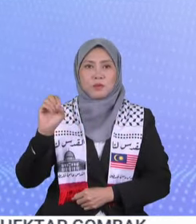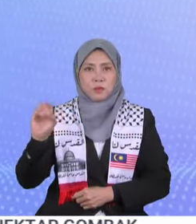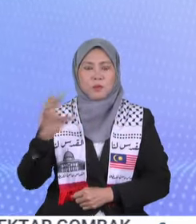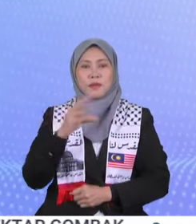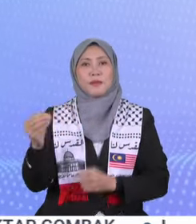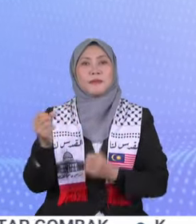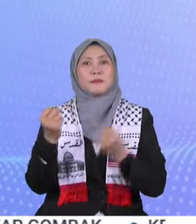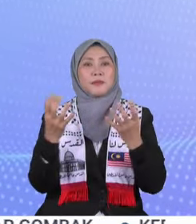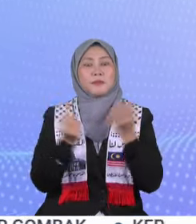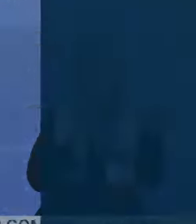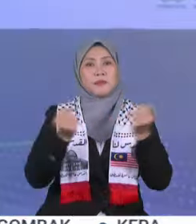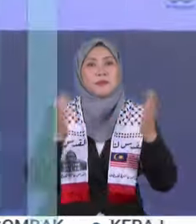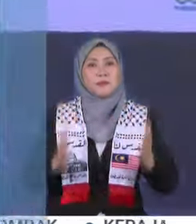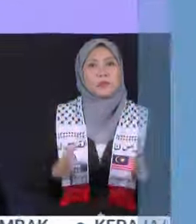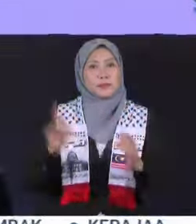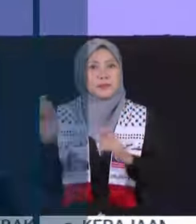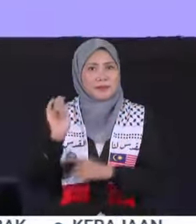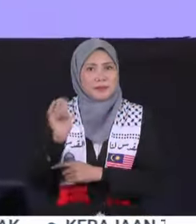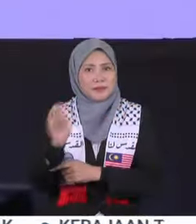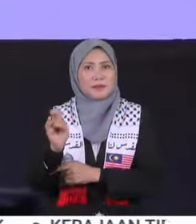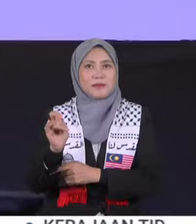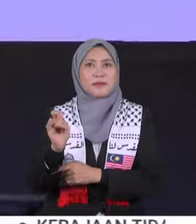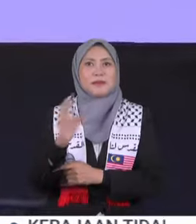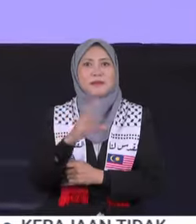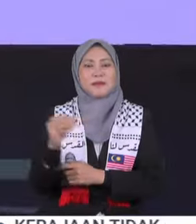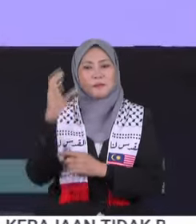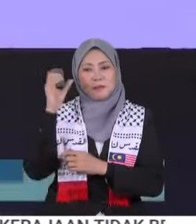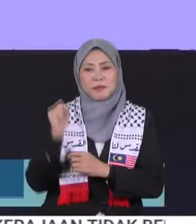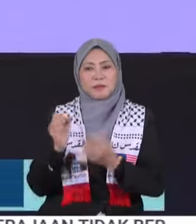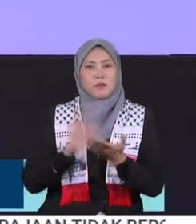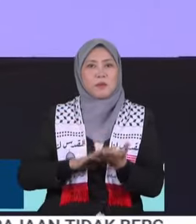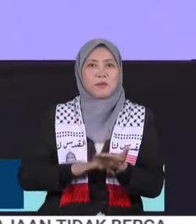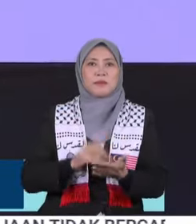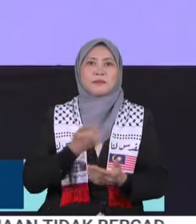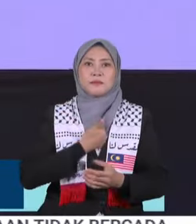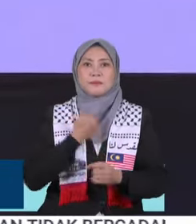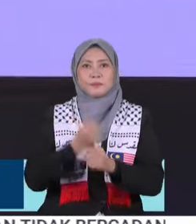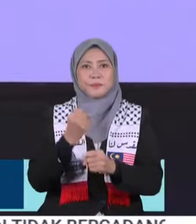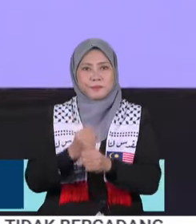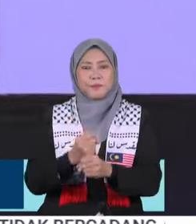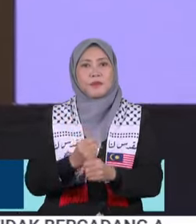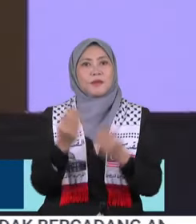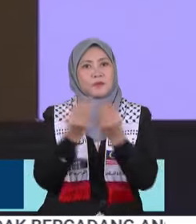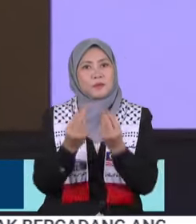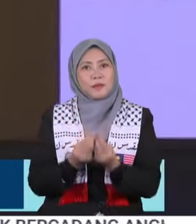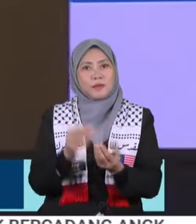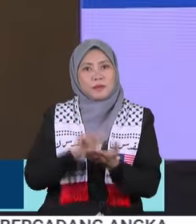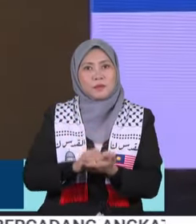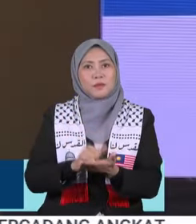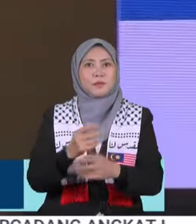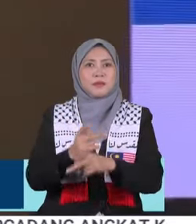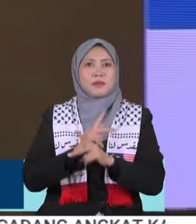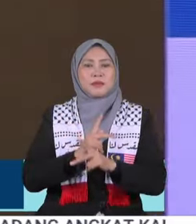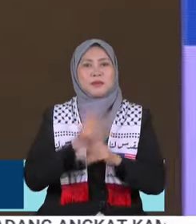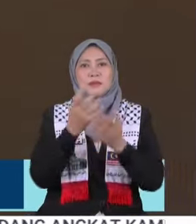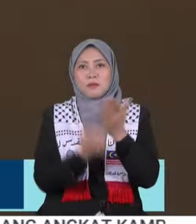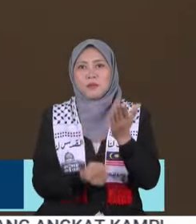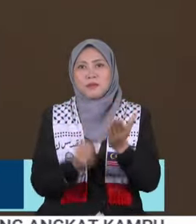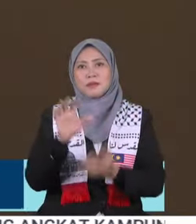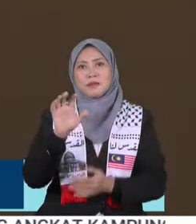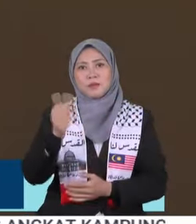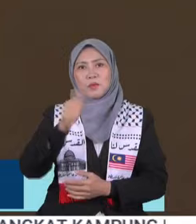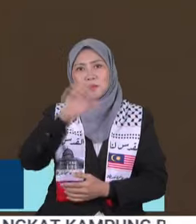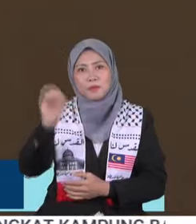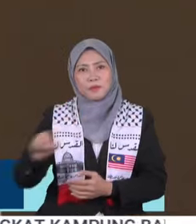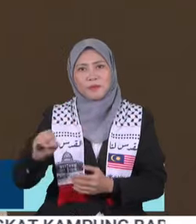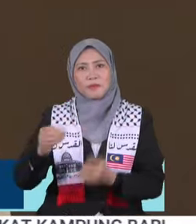pemandu teksi, kereta sewa dan bas sekolah yang bekerja sendiri. Jumlah itu untuk membiayai baki caruman sebanyak 10%